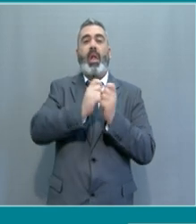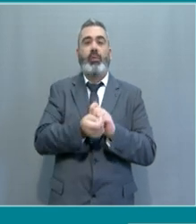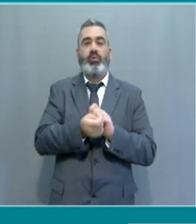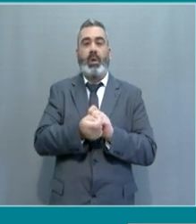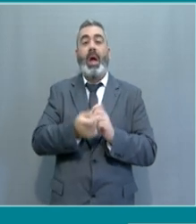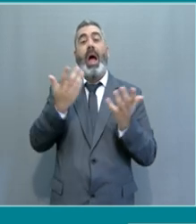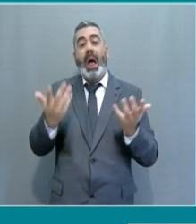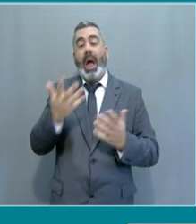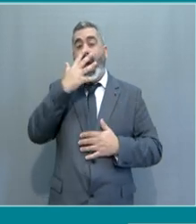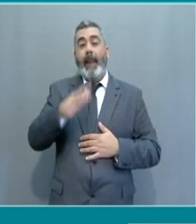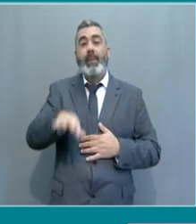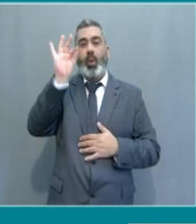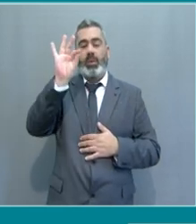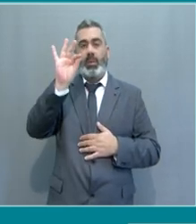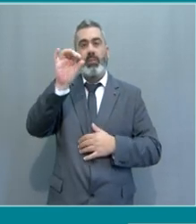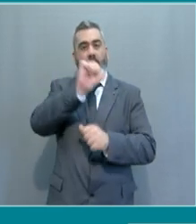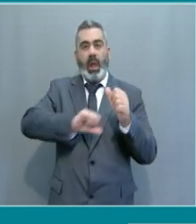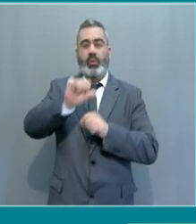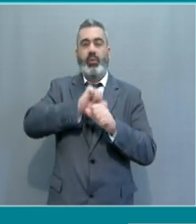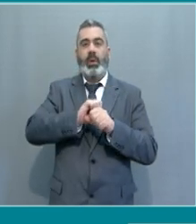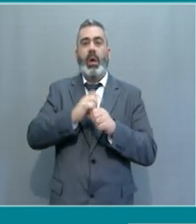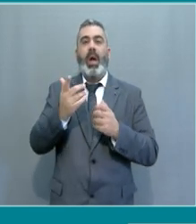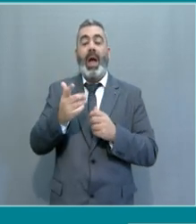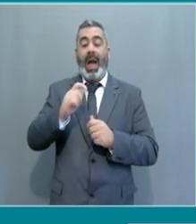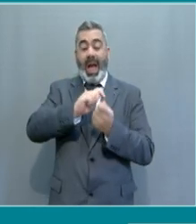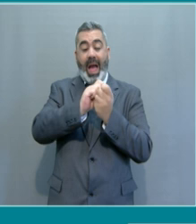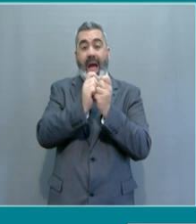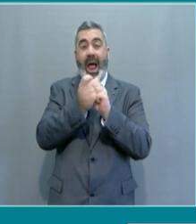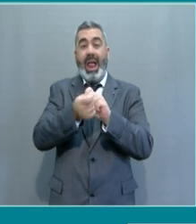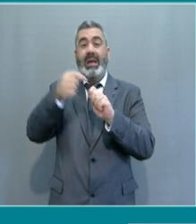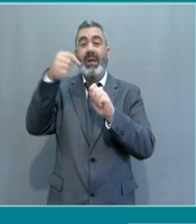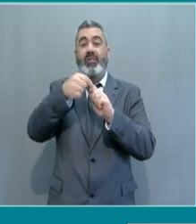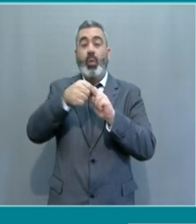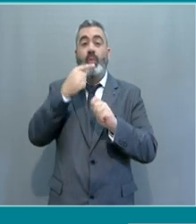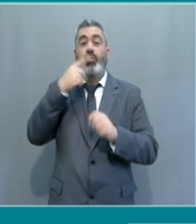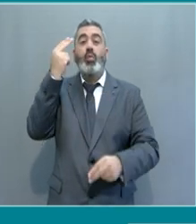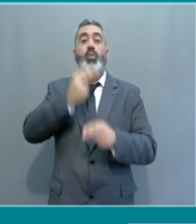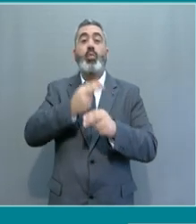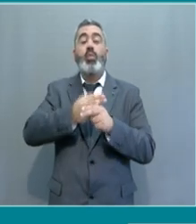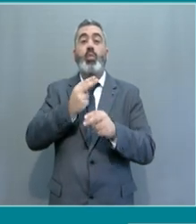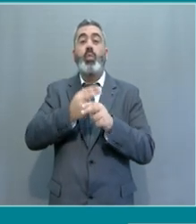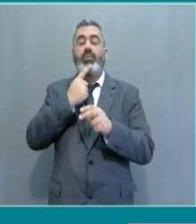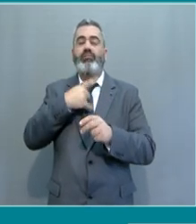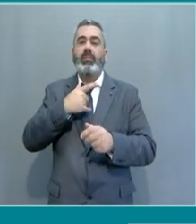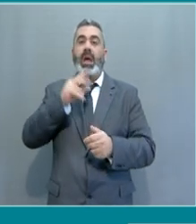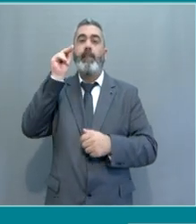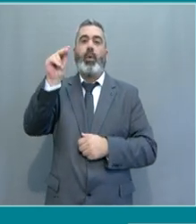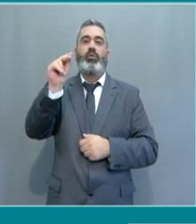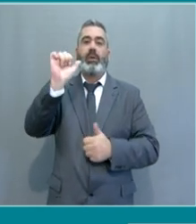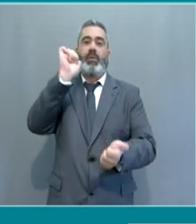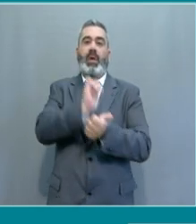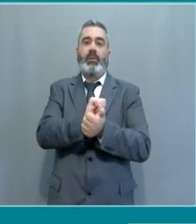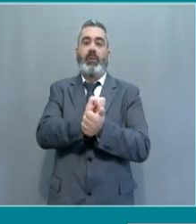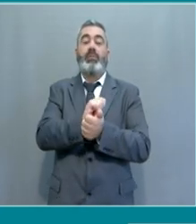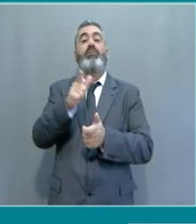αλλάξουμε. Μας συμφέρει όλους να αλλάξουμε. Η αλλαγή όμως αυτή απαιτεί κάποιες σημαντικές δεσμεύσεις και την υλοποίησή